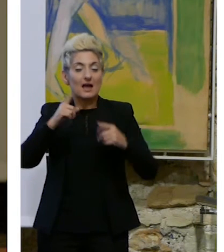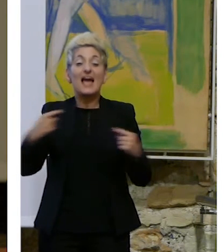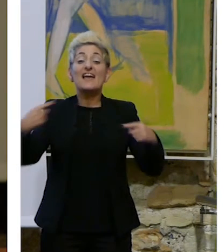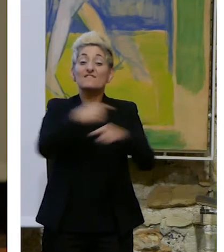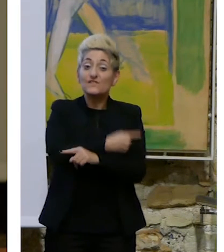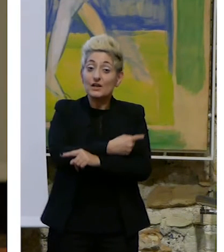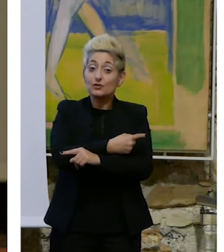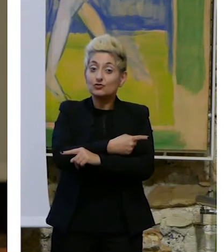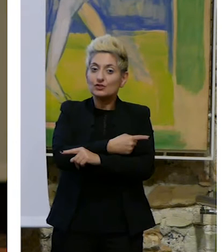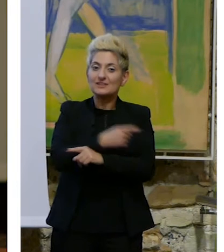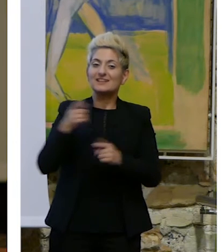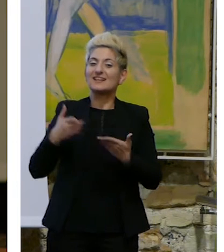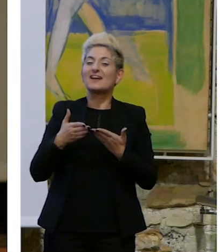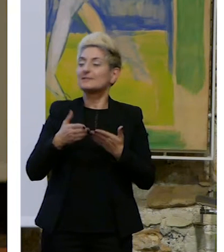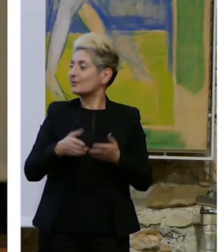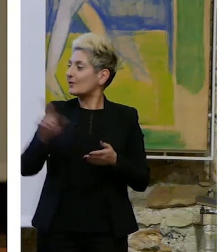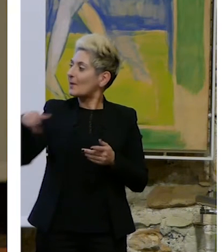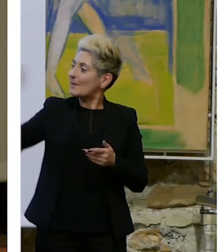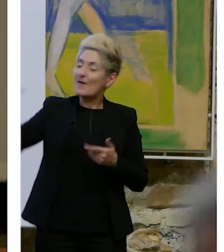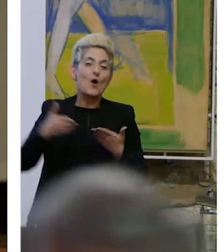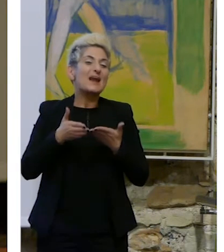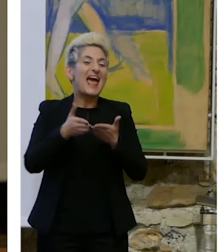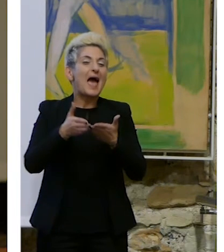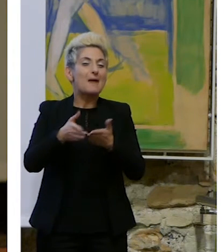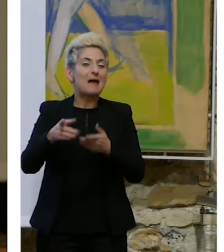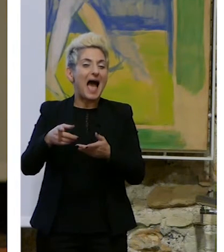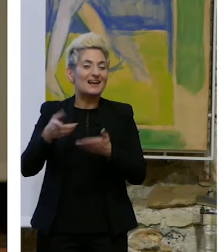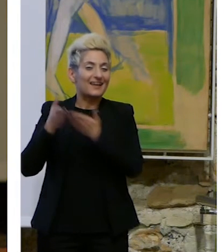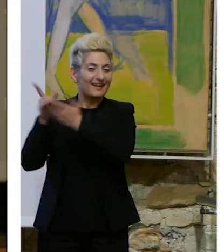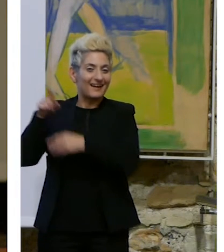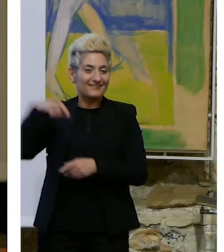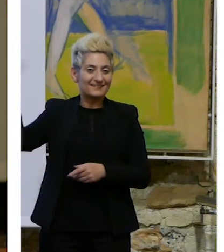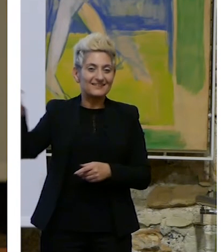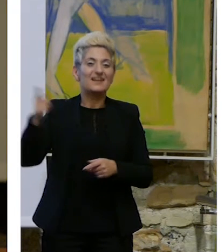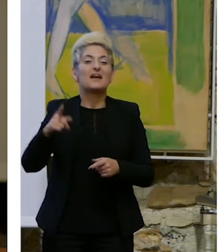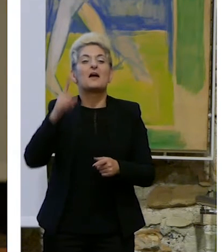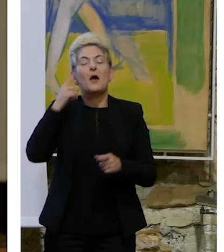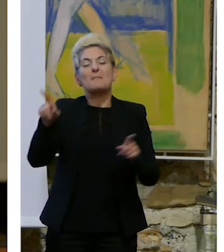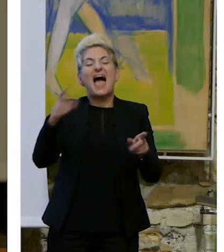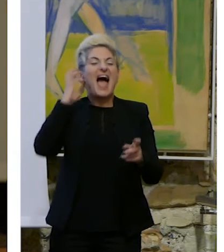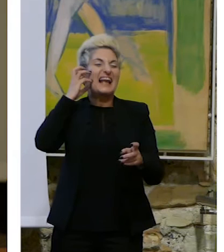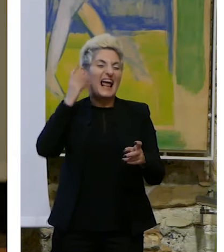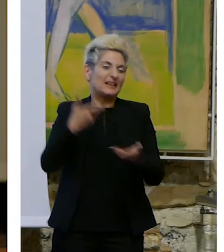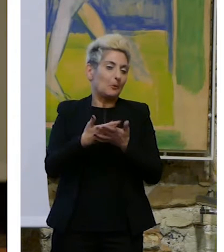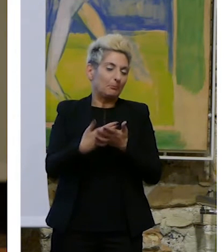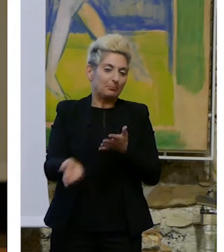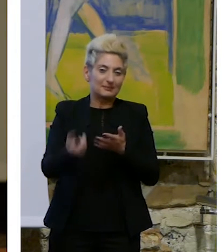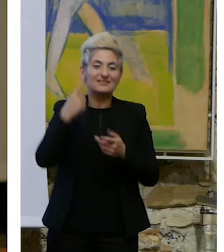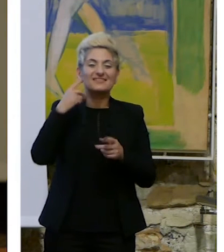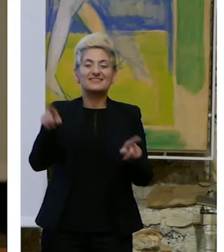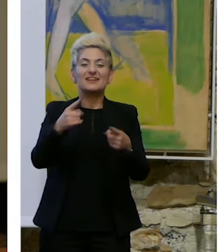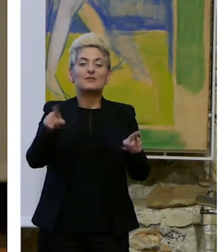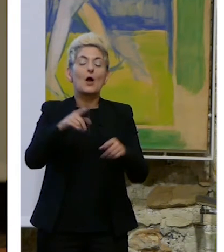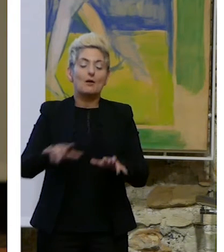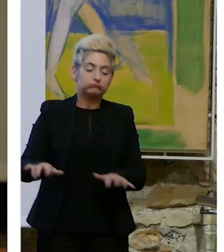su uno di quei barchini lì fuori uno accende una mediocre radio sulla quale passa un notturno di Chopin e